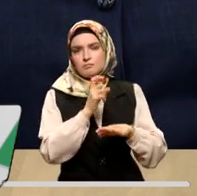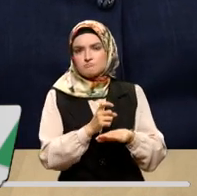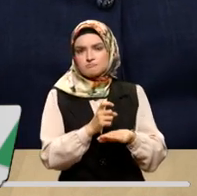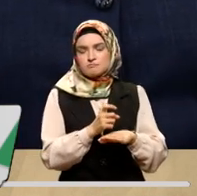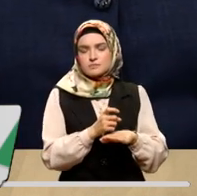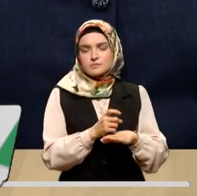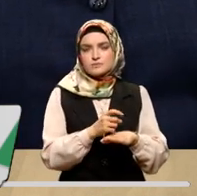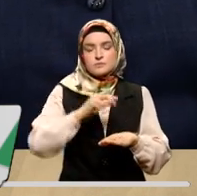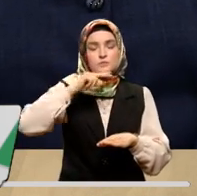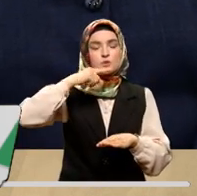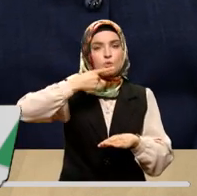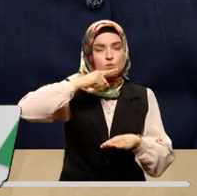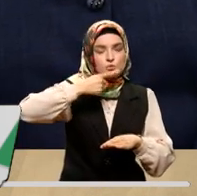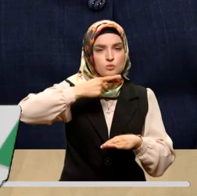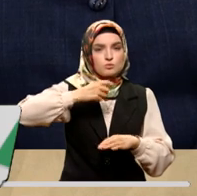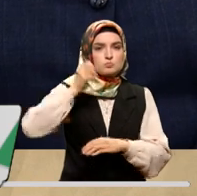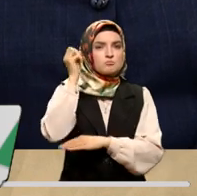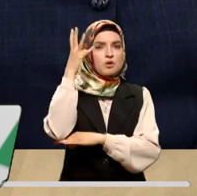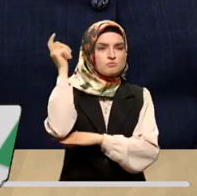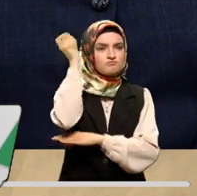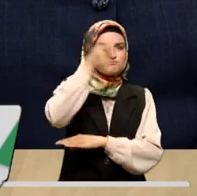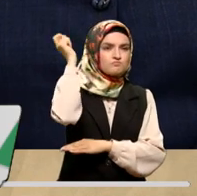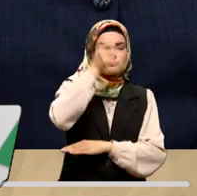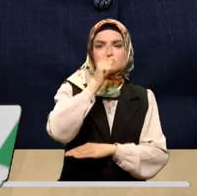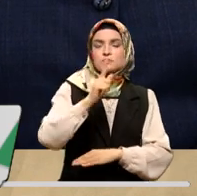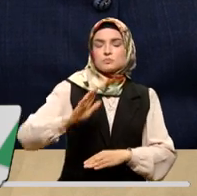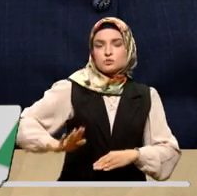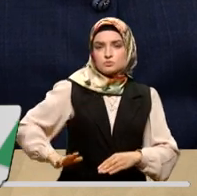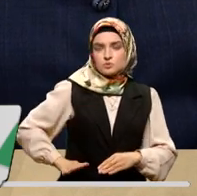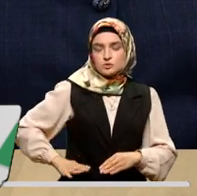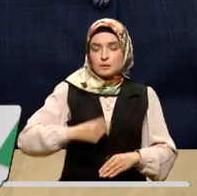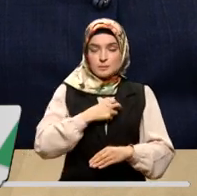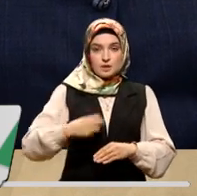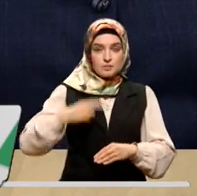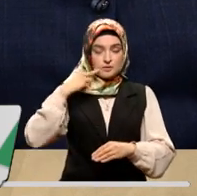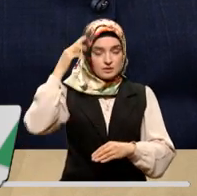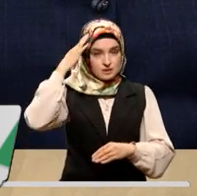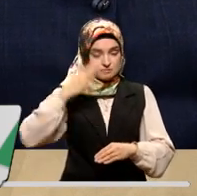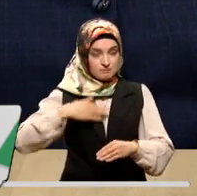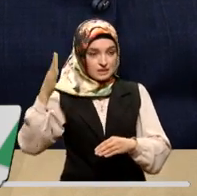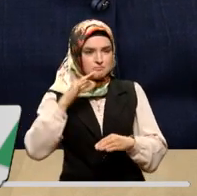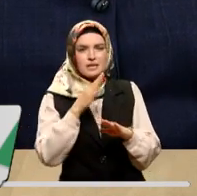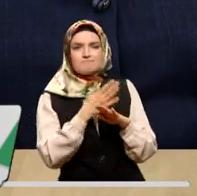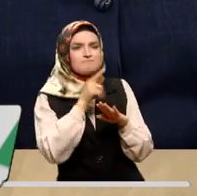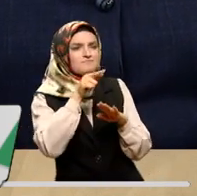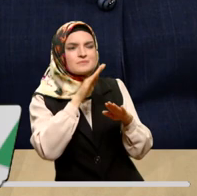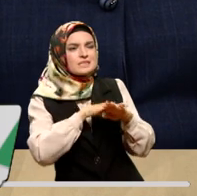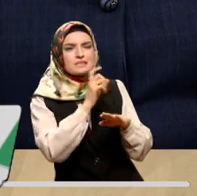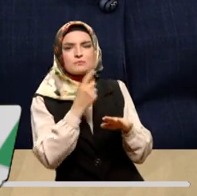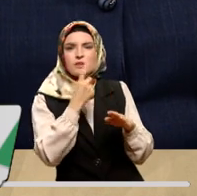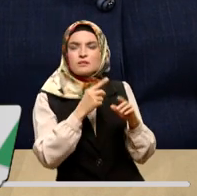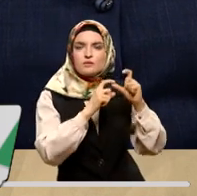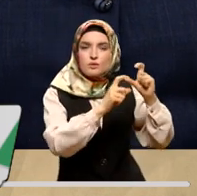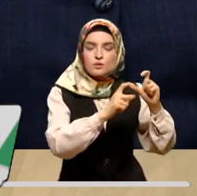hurma ağacını taşlayan bir çocuğa Peygamber Efendimizin gelip de mesela niye taşlıyorsun ağacı diye